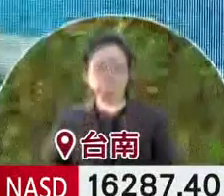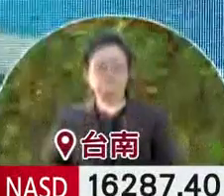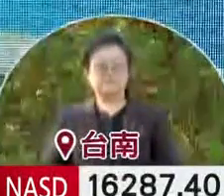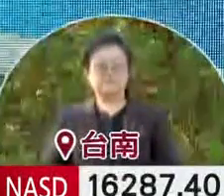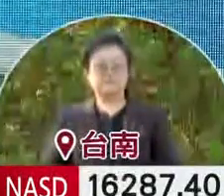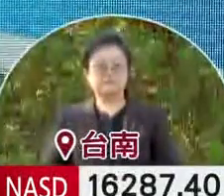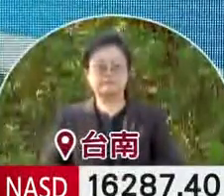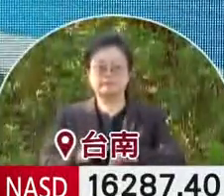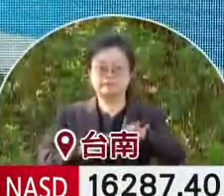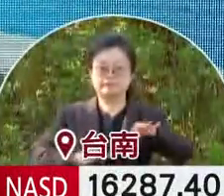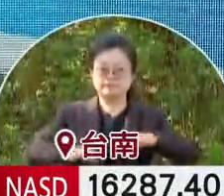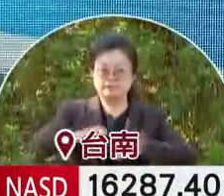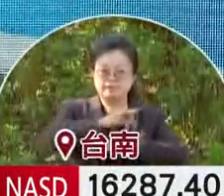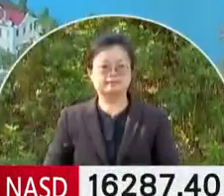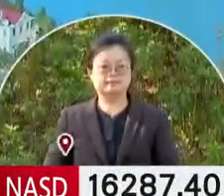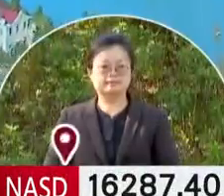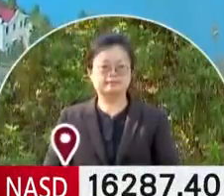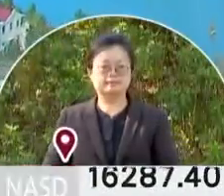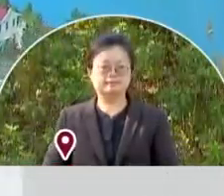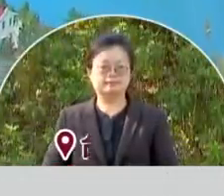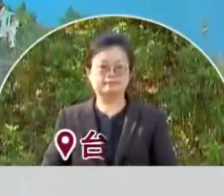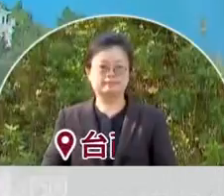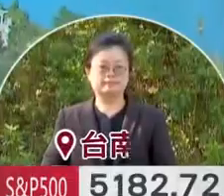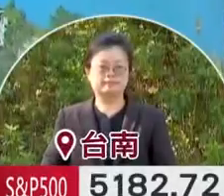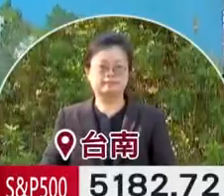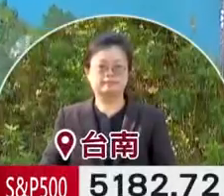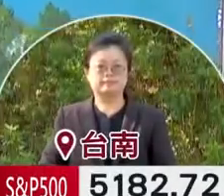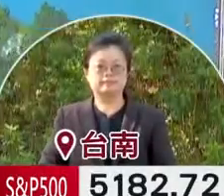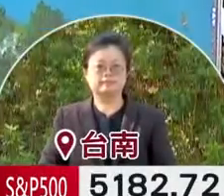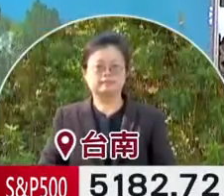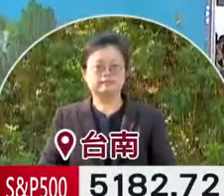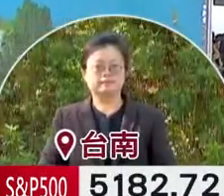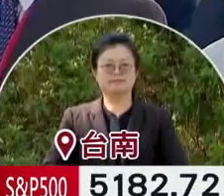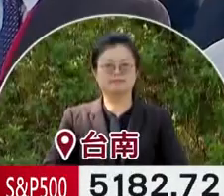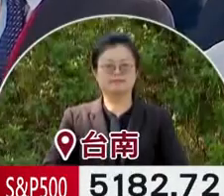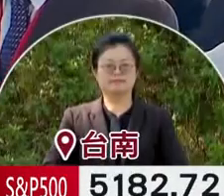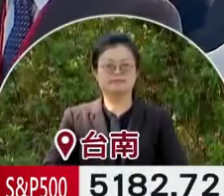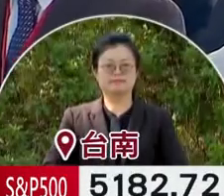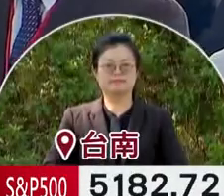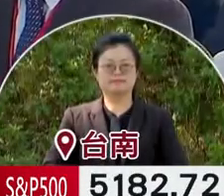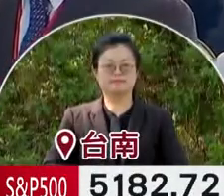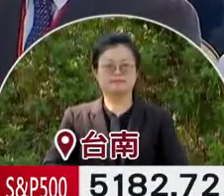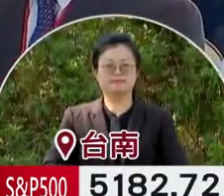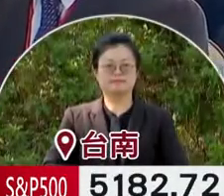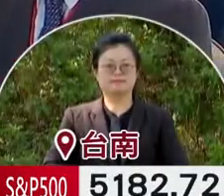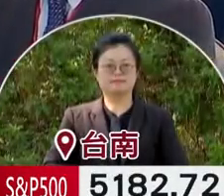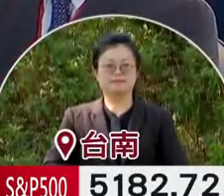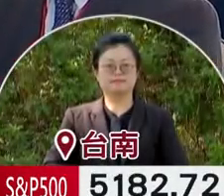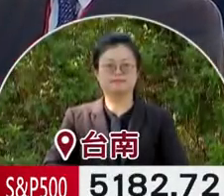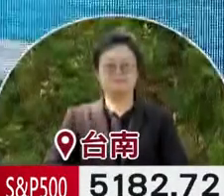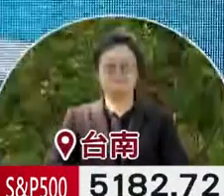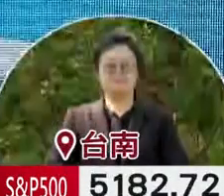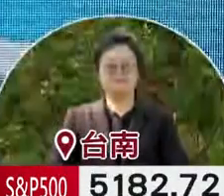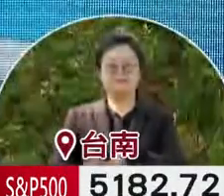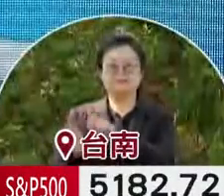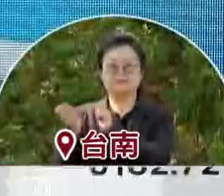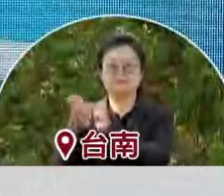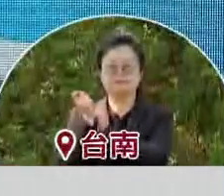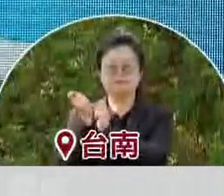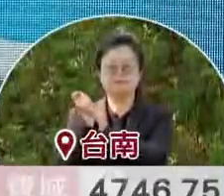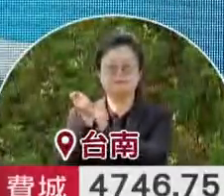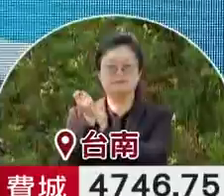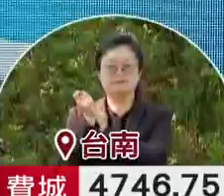还有经济产业的合作。 除了产业跟观光，区域和平稳定更是重中之重。 最近岸